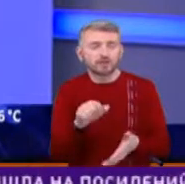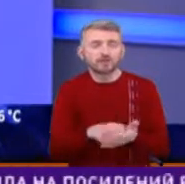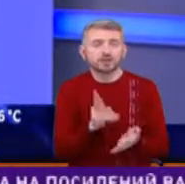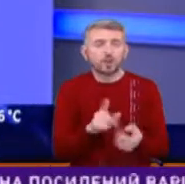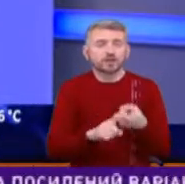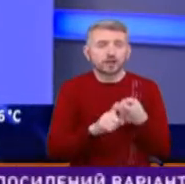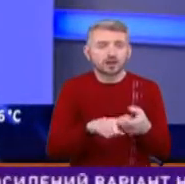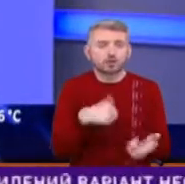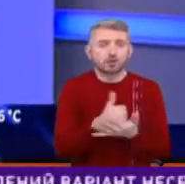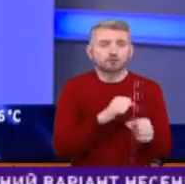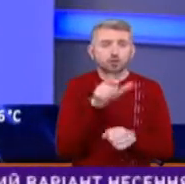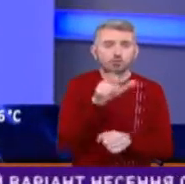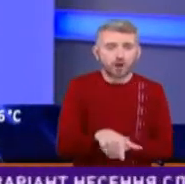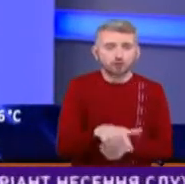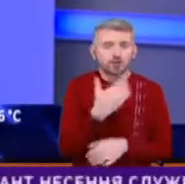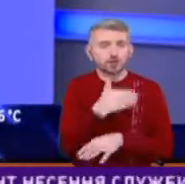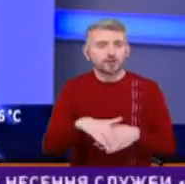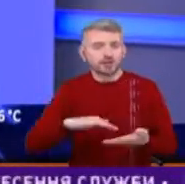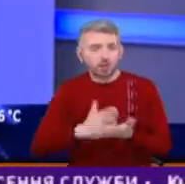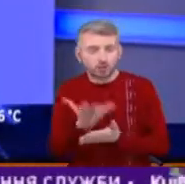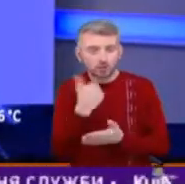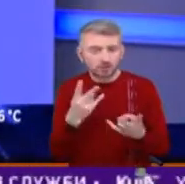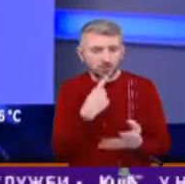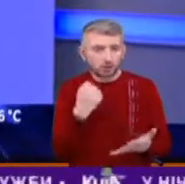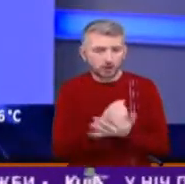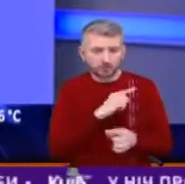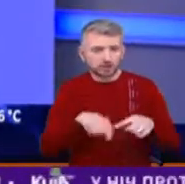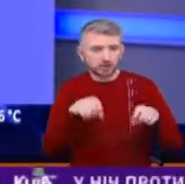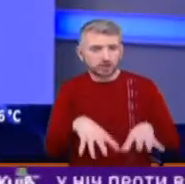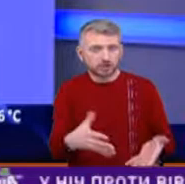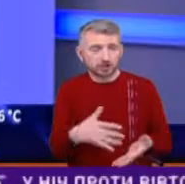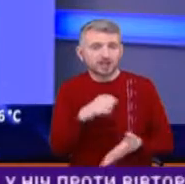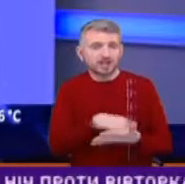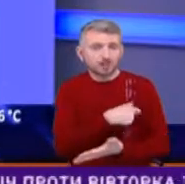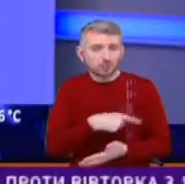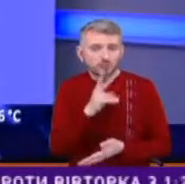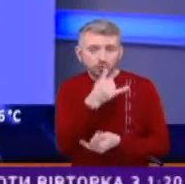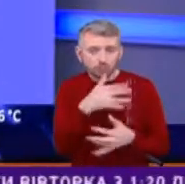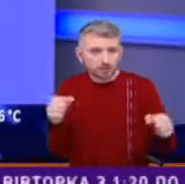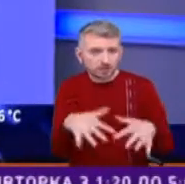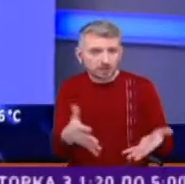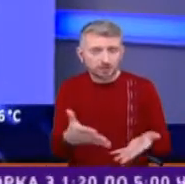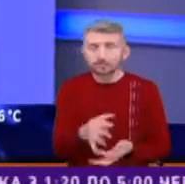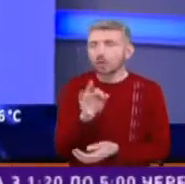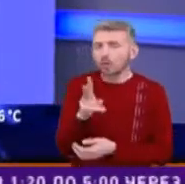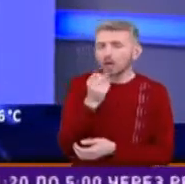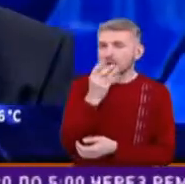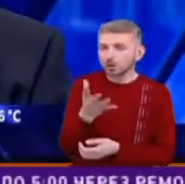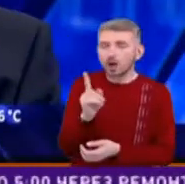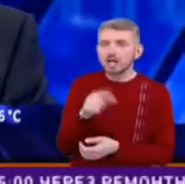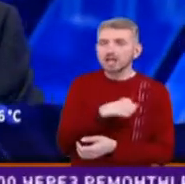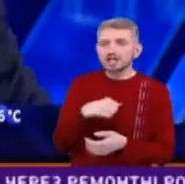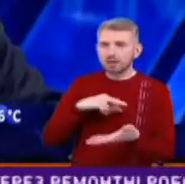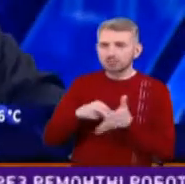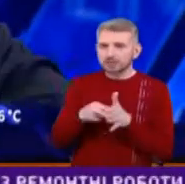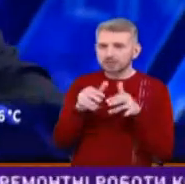залежить головнокомандуючий, зовнішня політика, коли треба ухвалювати швидке рішення? Від депутатів, які не можуть зібратися? Ну окей, хорошо, ну, але от сам